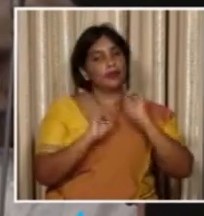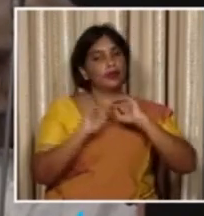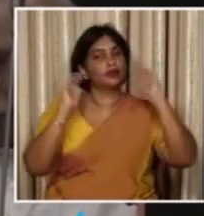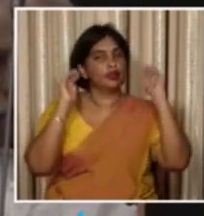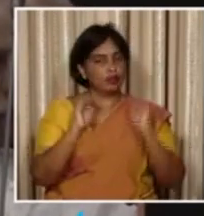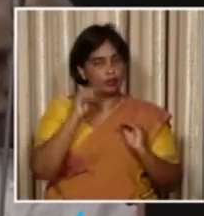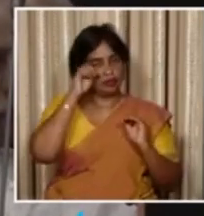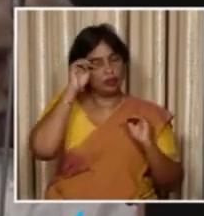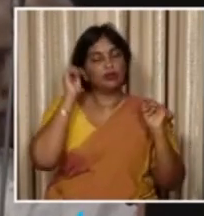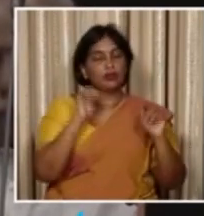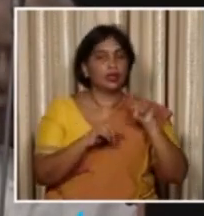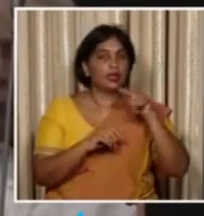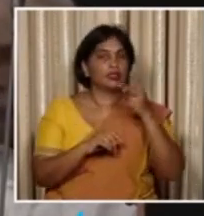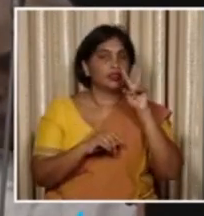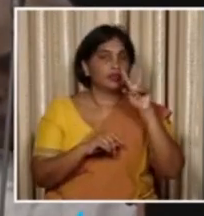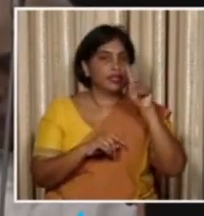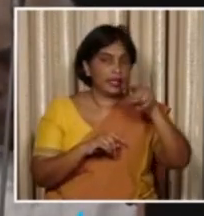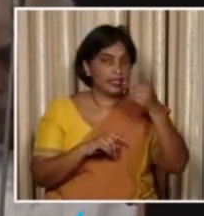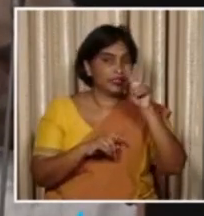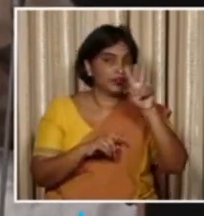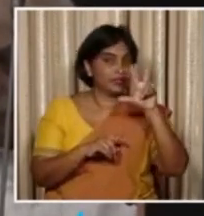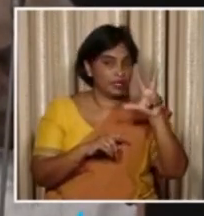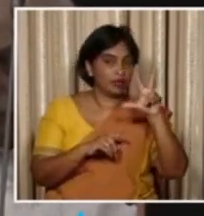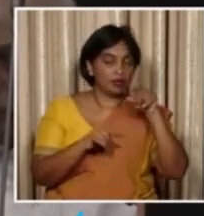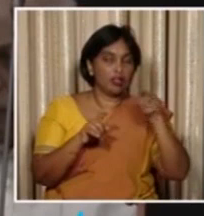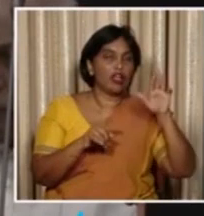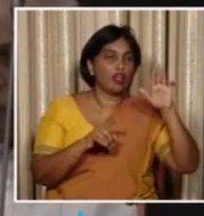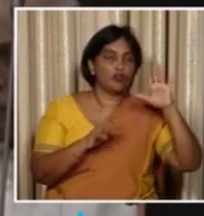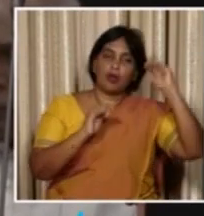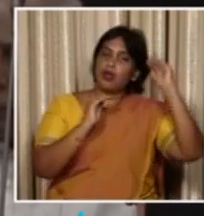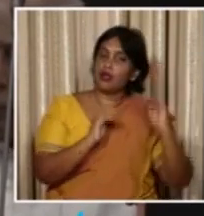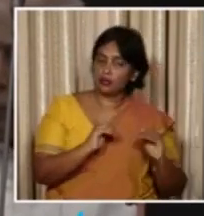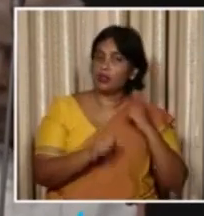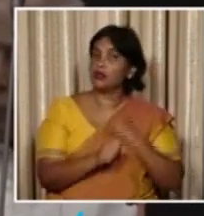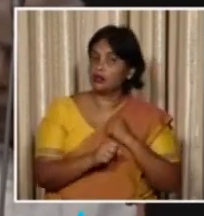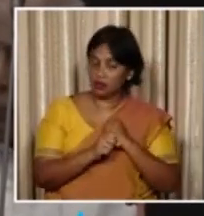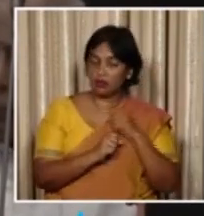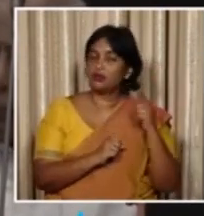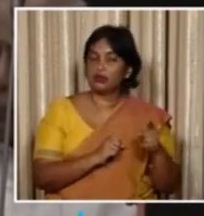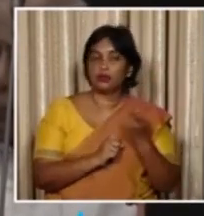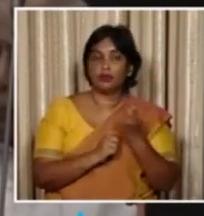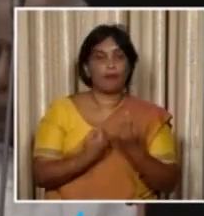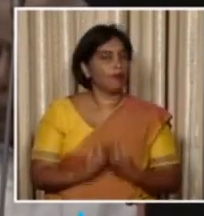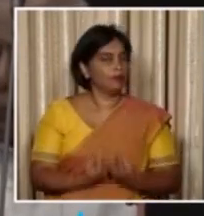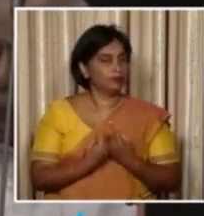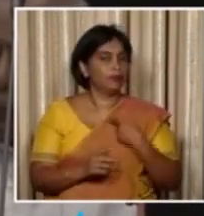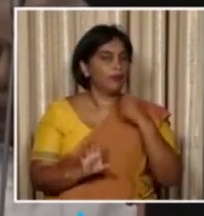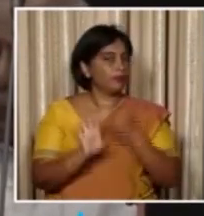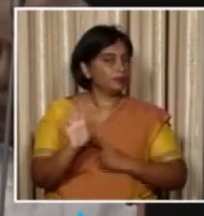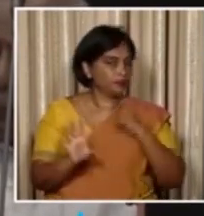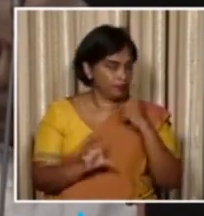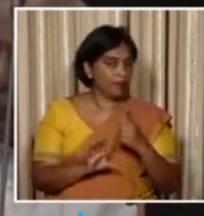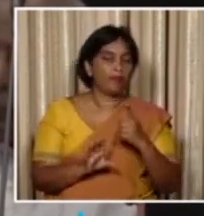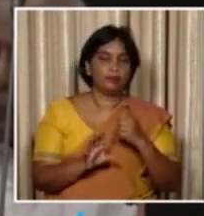කර ගැනීමයි. 128 ඉඳන් 95%ට අපි එන්ට ඕනේ. රජයේ දල මූල්‍ය අවශ්‍යතාවේ